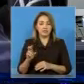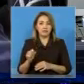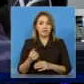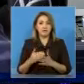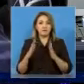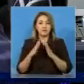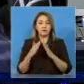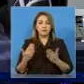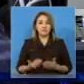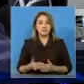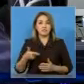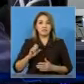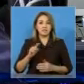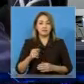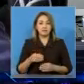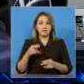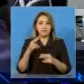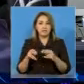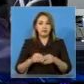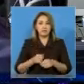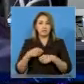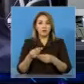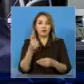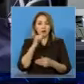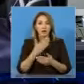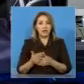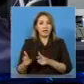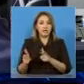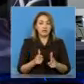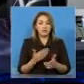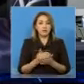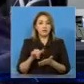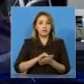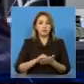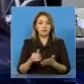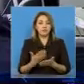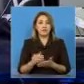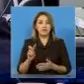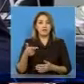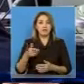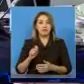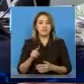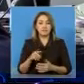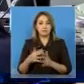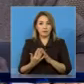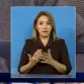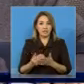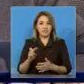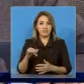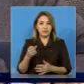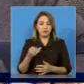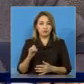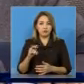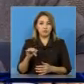дома жителей голубое топливо поступит до конца года. Кроме того, готовится проектно-сметная документация на газификацию населенных пунктов Еркенкуш